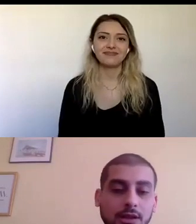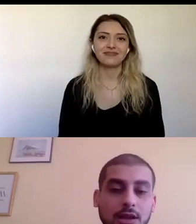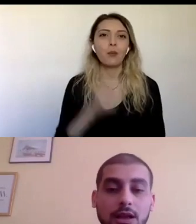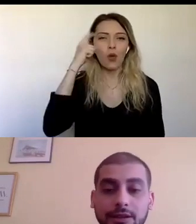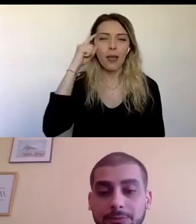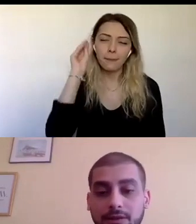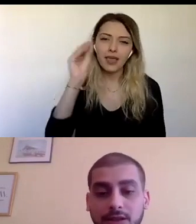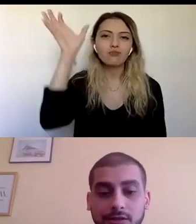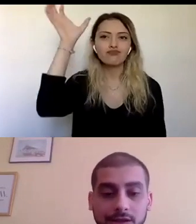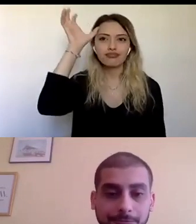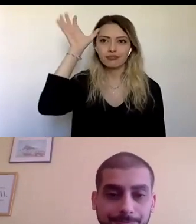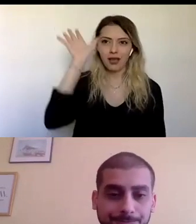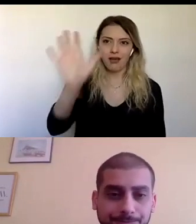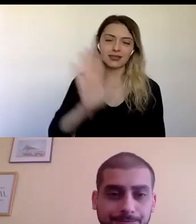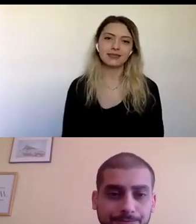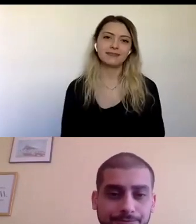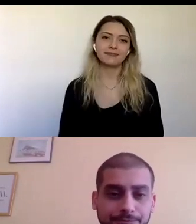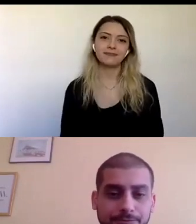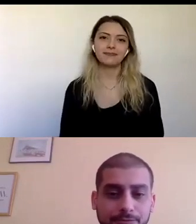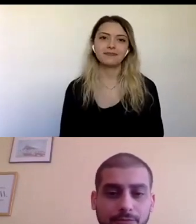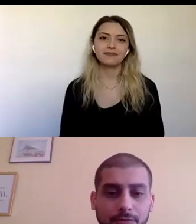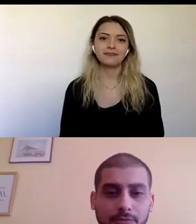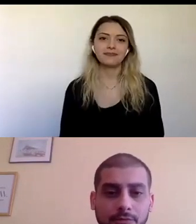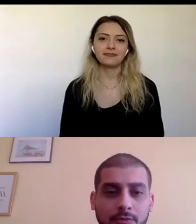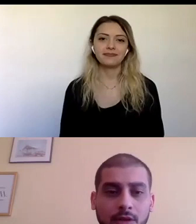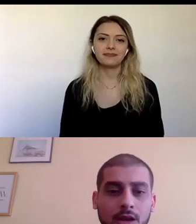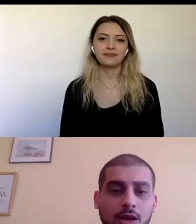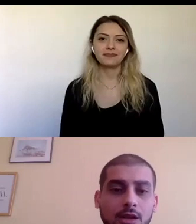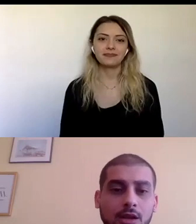tutarak hareket etmenizi tavsiye ederim.